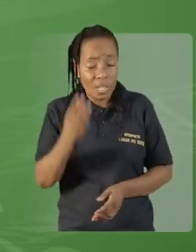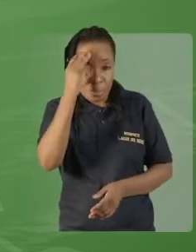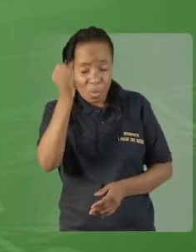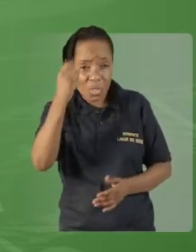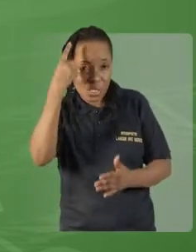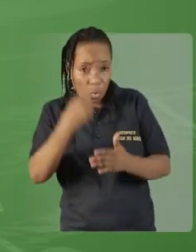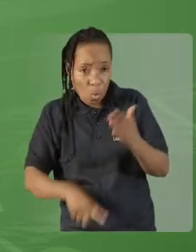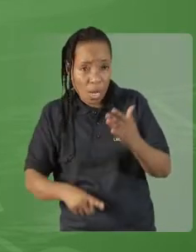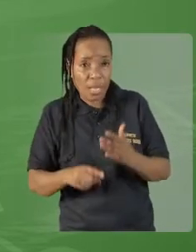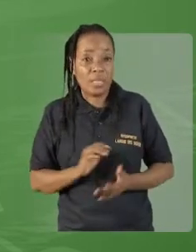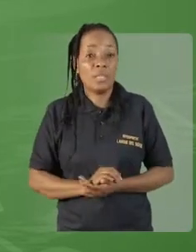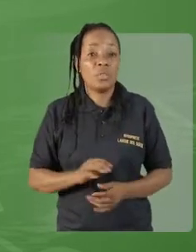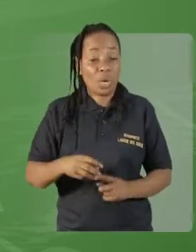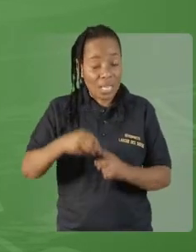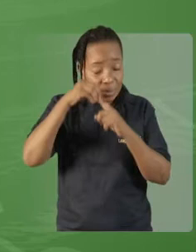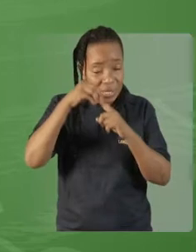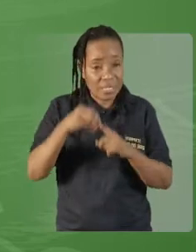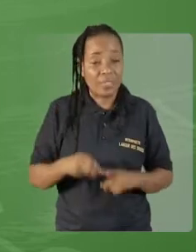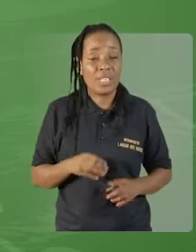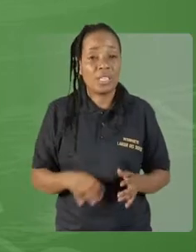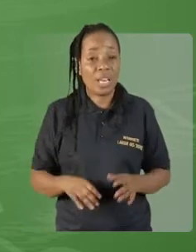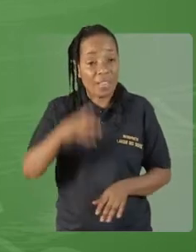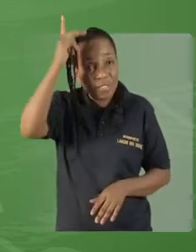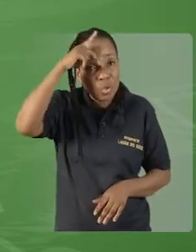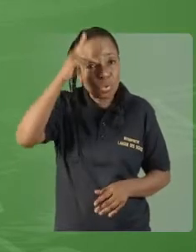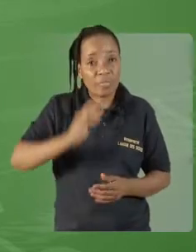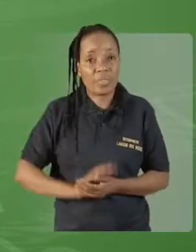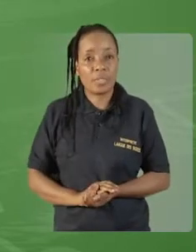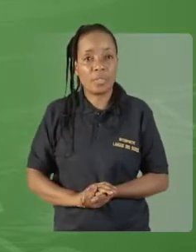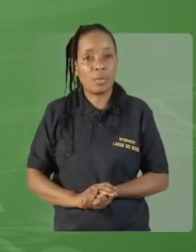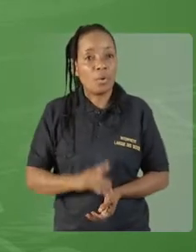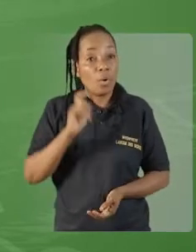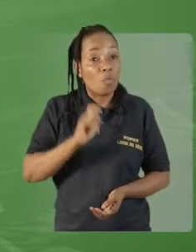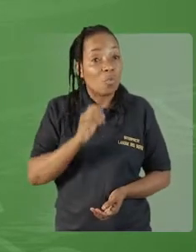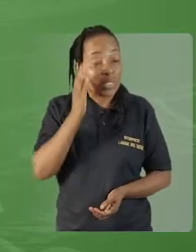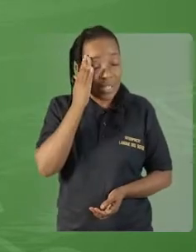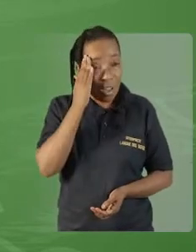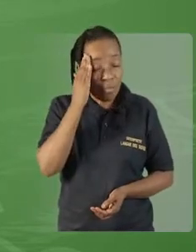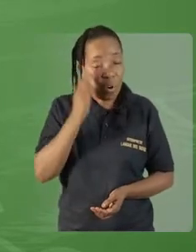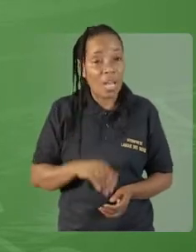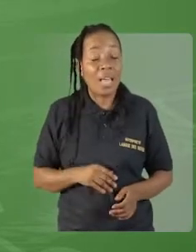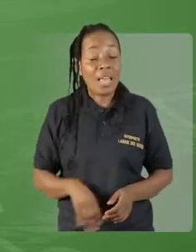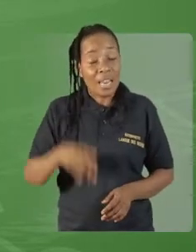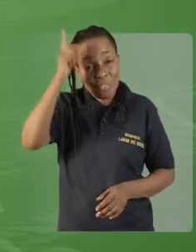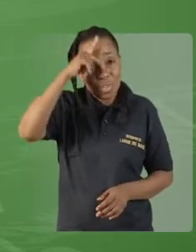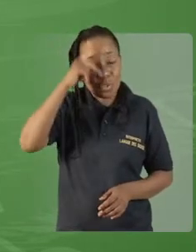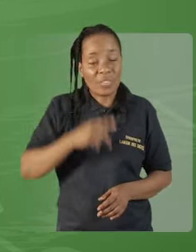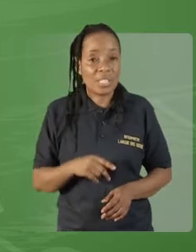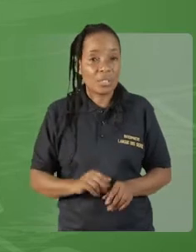apprenants? Il faut retenir que la philosophie est une activité de réflexion et de